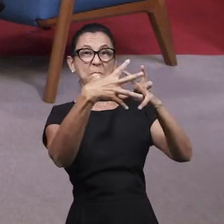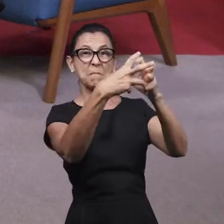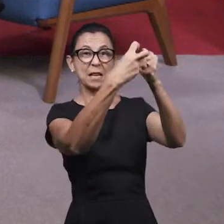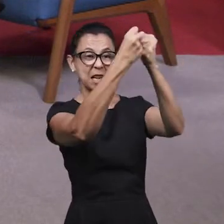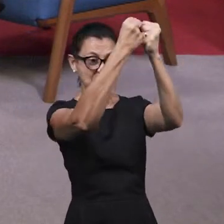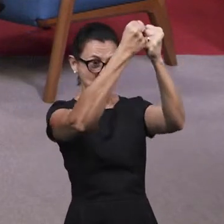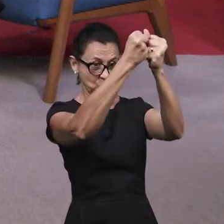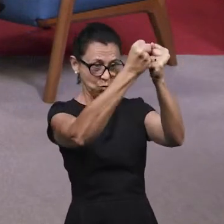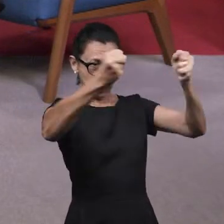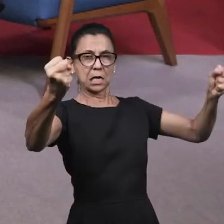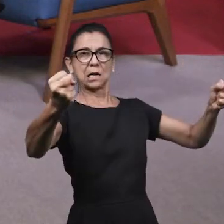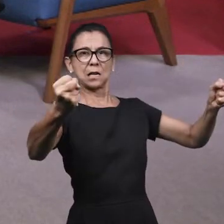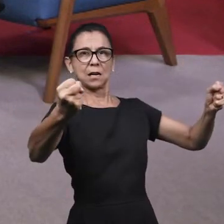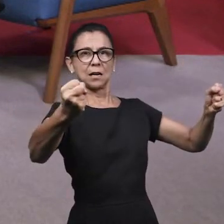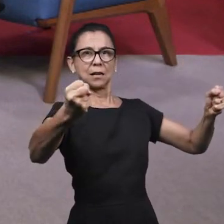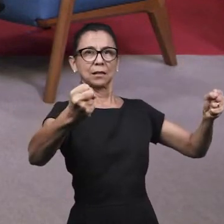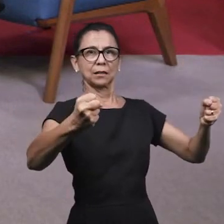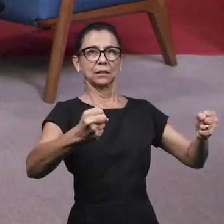Un acte continu.